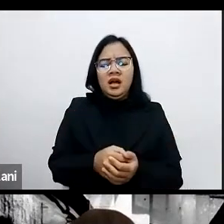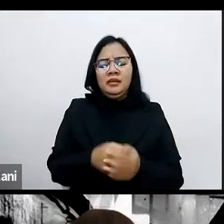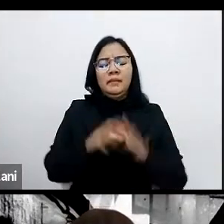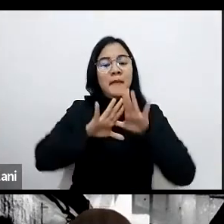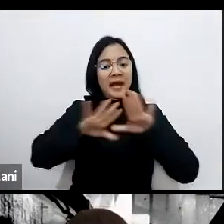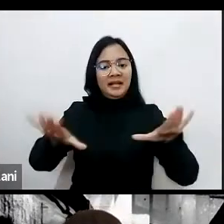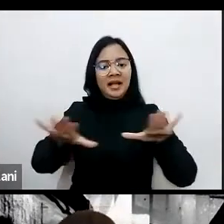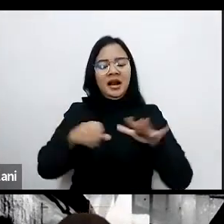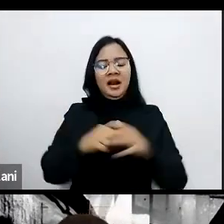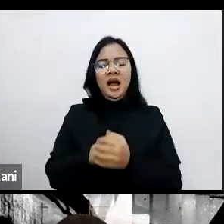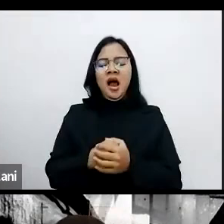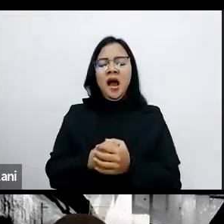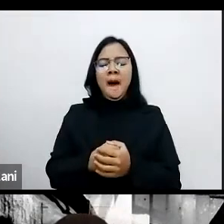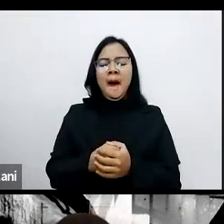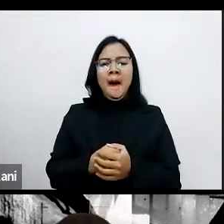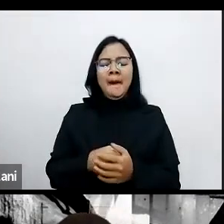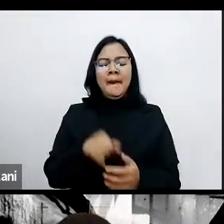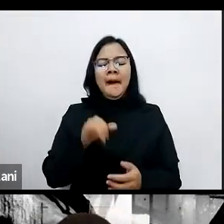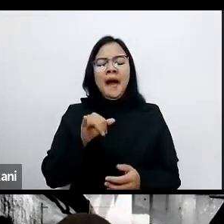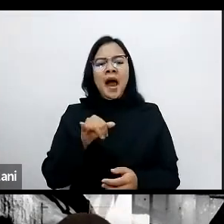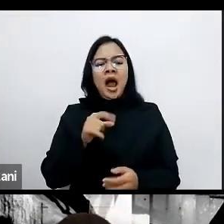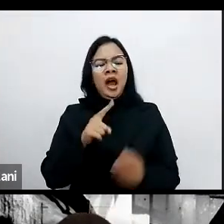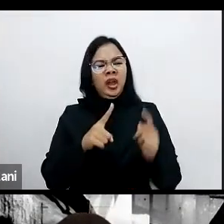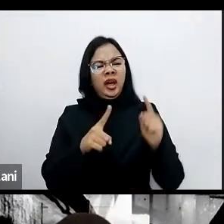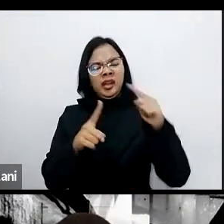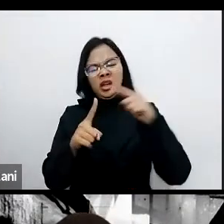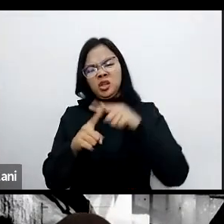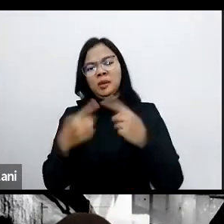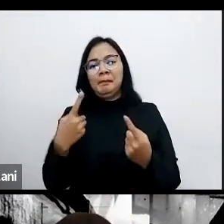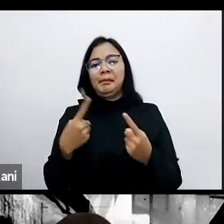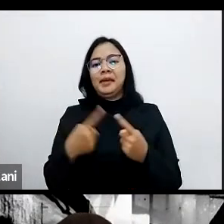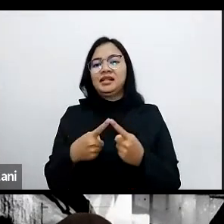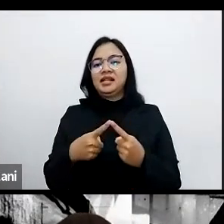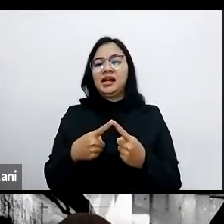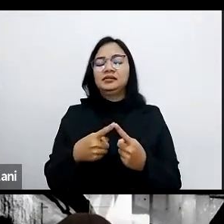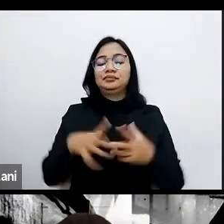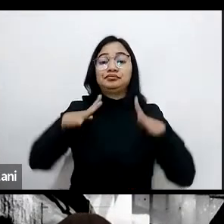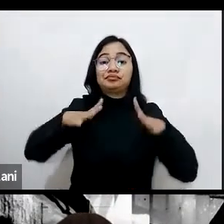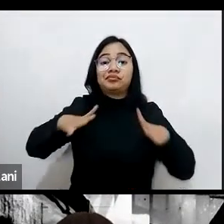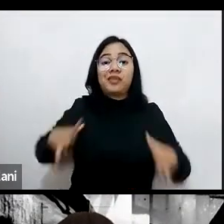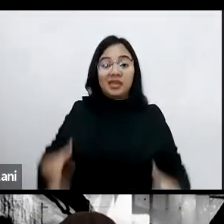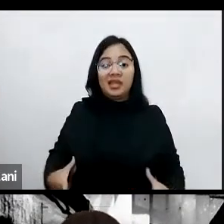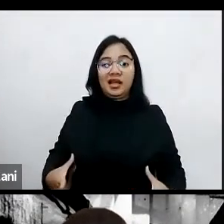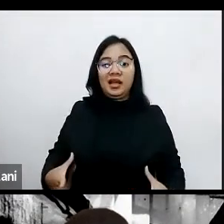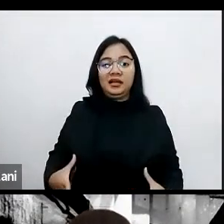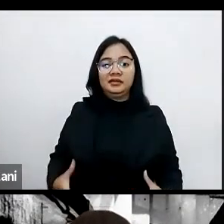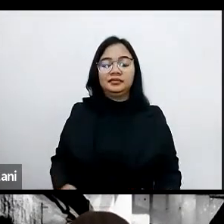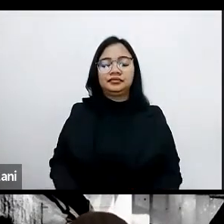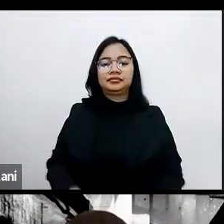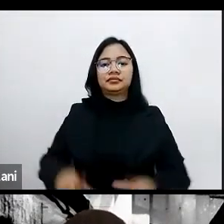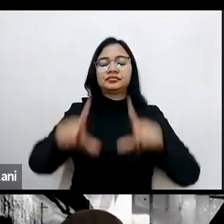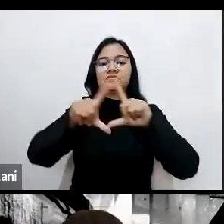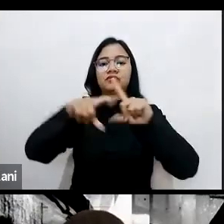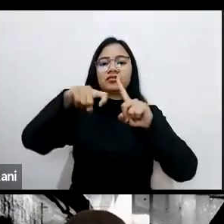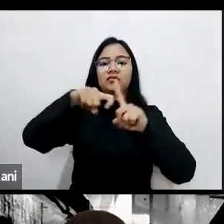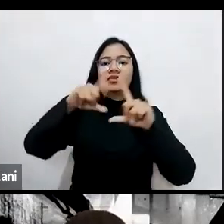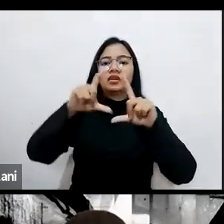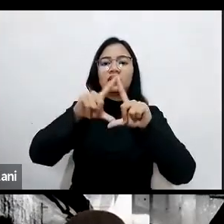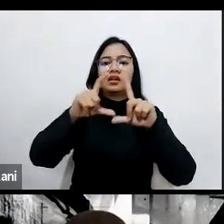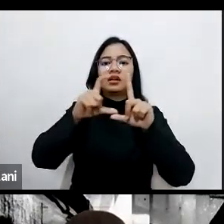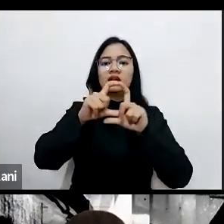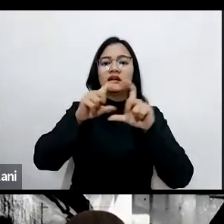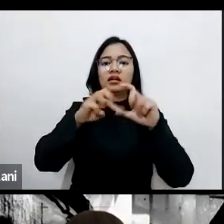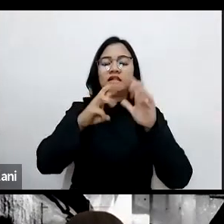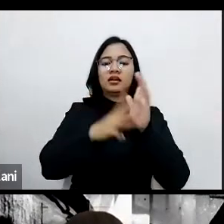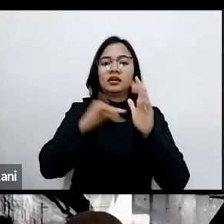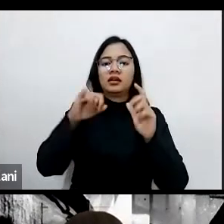biasanya penyelesaian kasus-kasus itu yaitu mengacu pada etika etika akademik yang